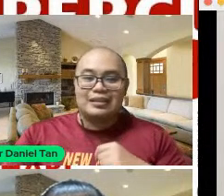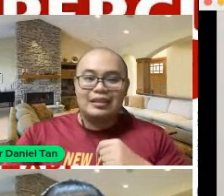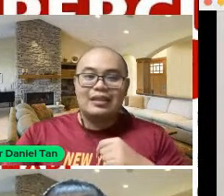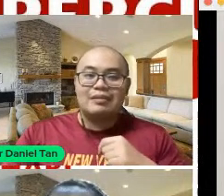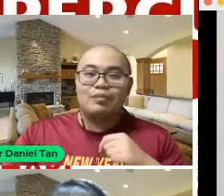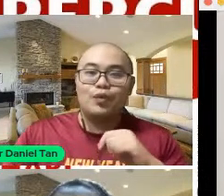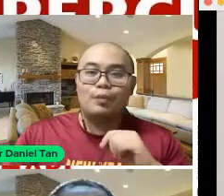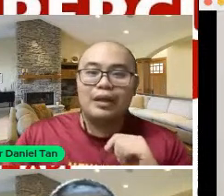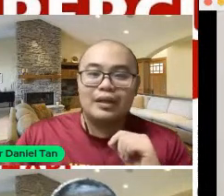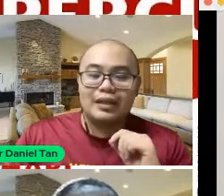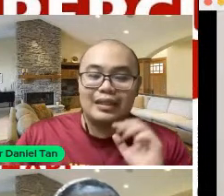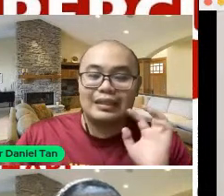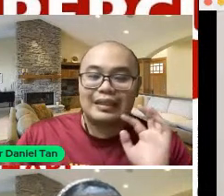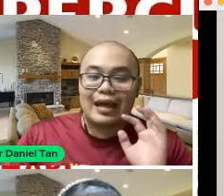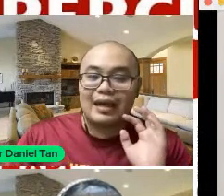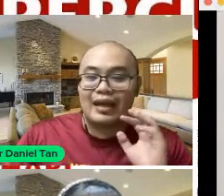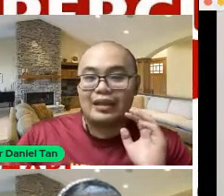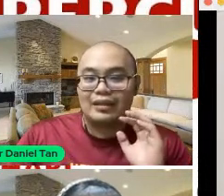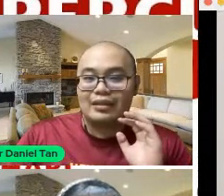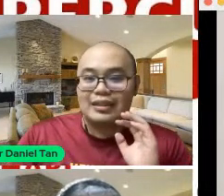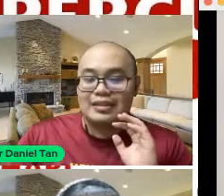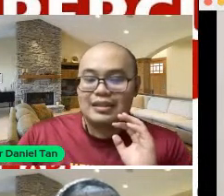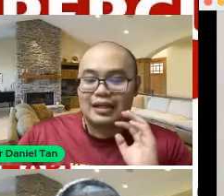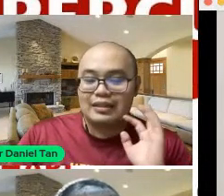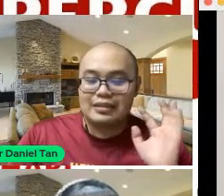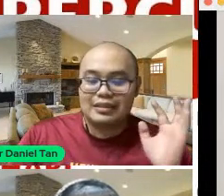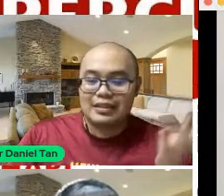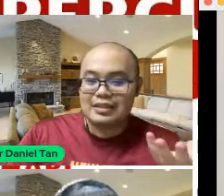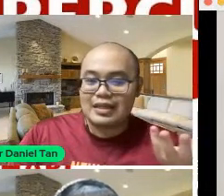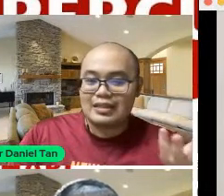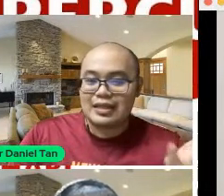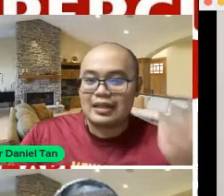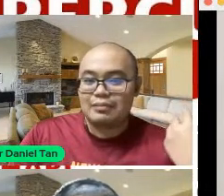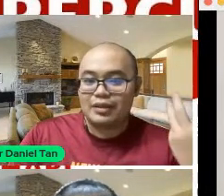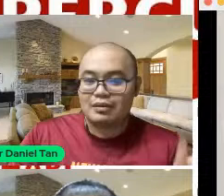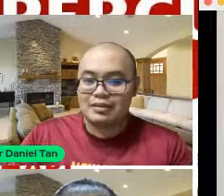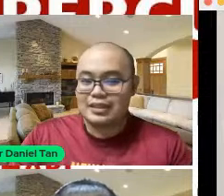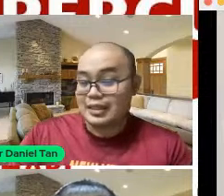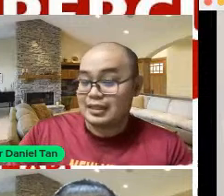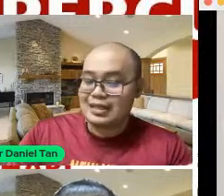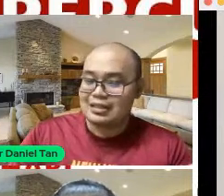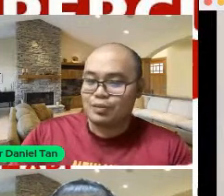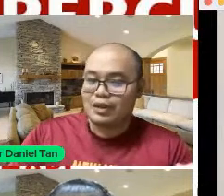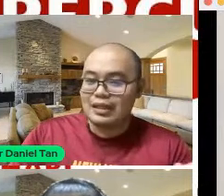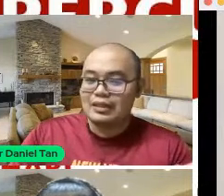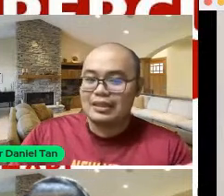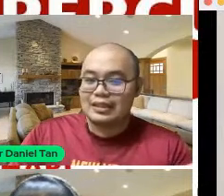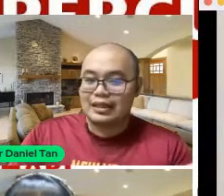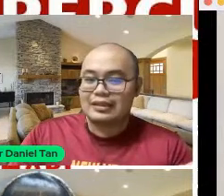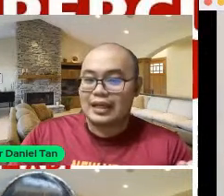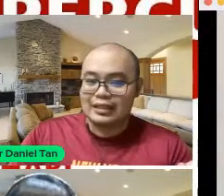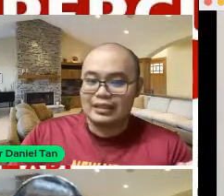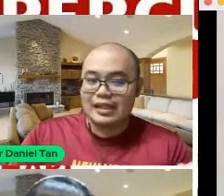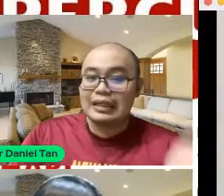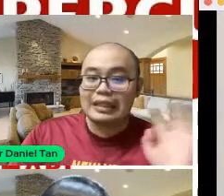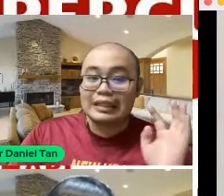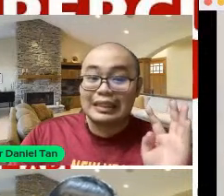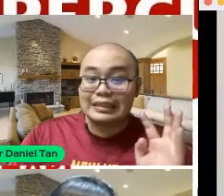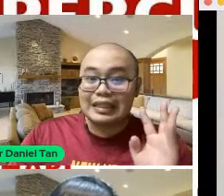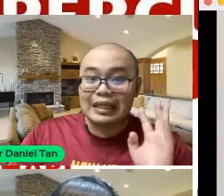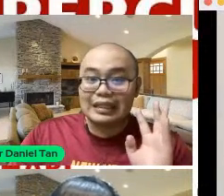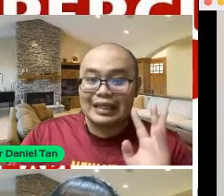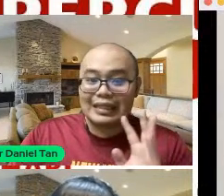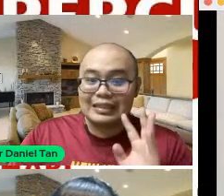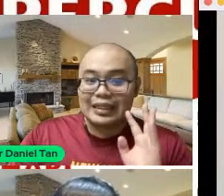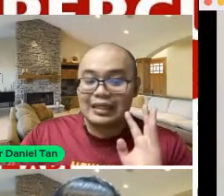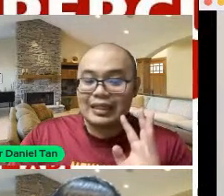Adi merupakan taat dan kisah yang seakan berkongsi dengan dah semua tentang taat nah